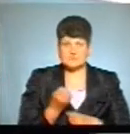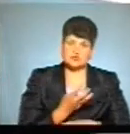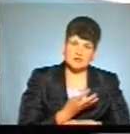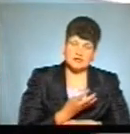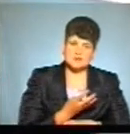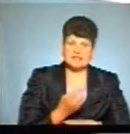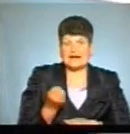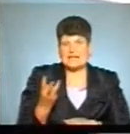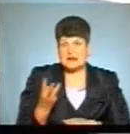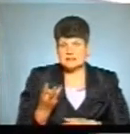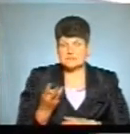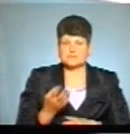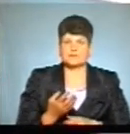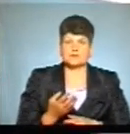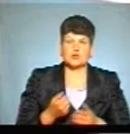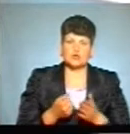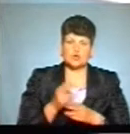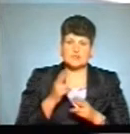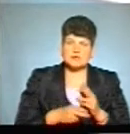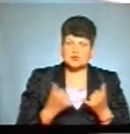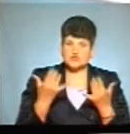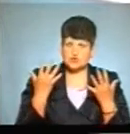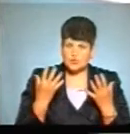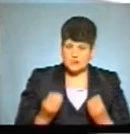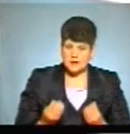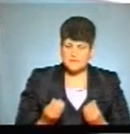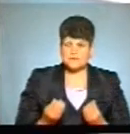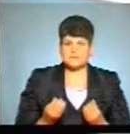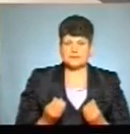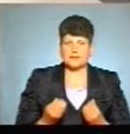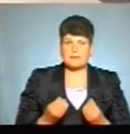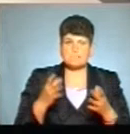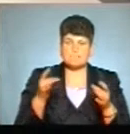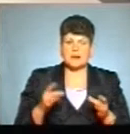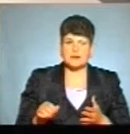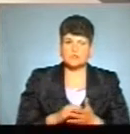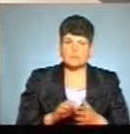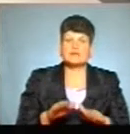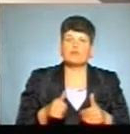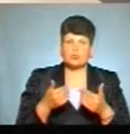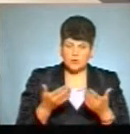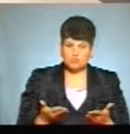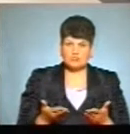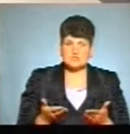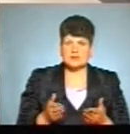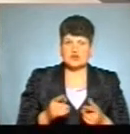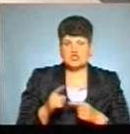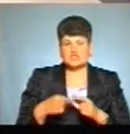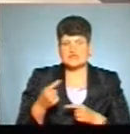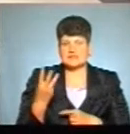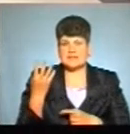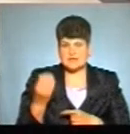що вже 13, але знову ж таки до кінця сьогоднішнього дня там пакети документів подадуться раз, і через 3